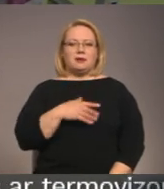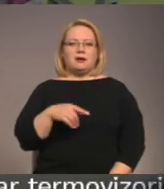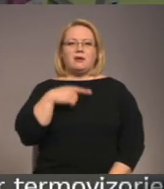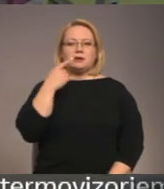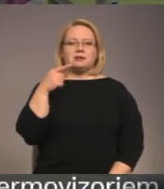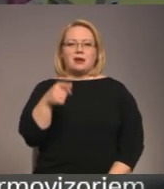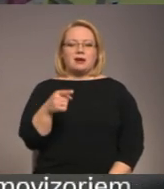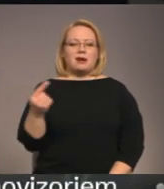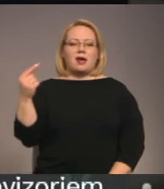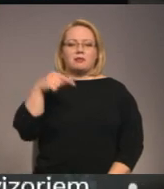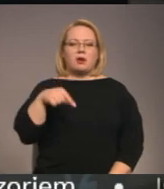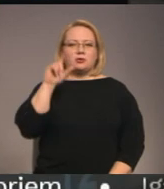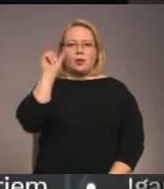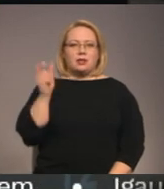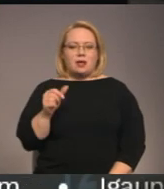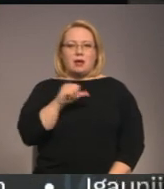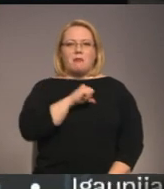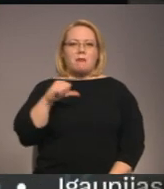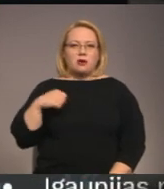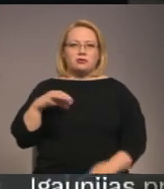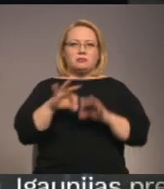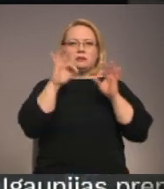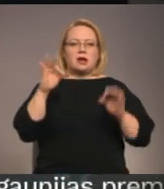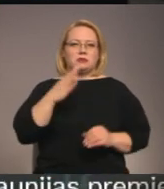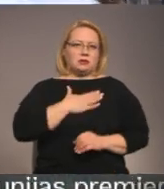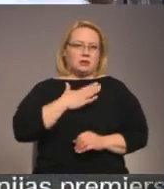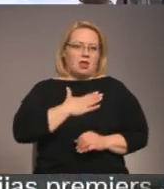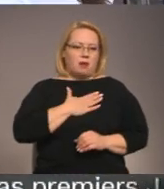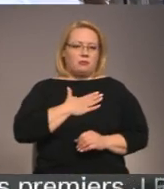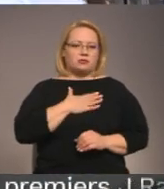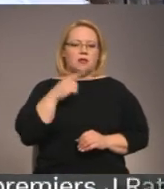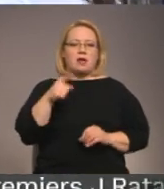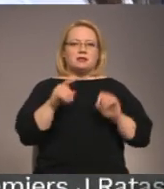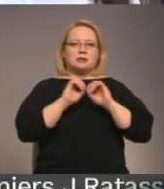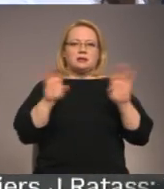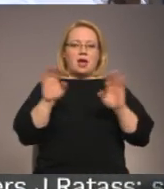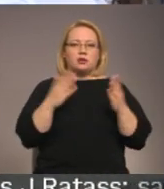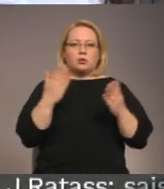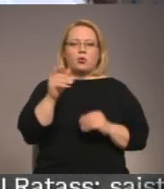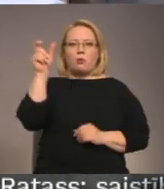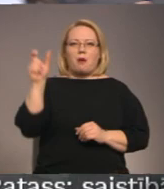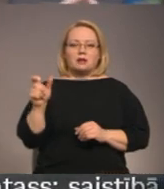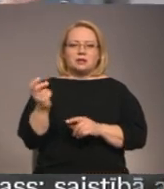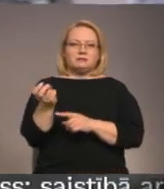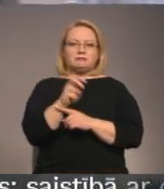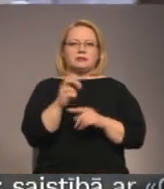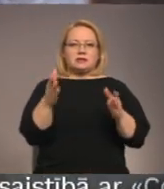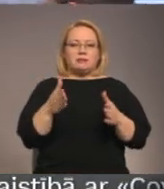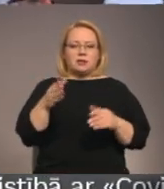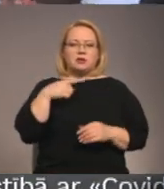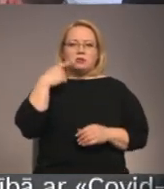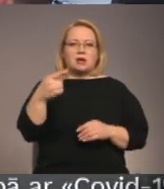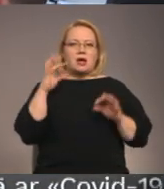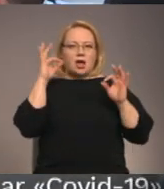Māsa atbrauca no Itālijas pašam tagad piemeties klepus. Tāda ir leģenda, ar kuru pacients ierodas slimnīcā un izsaka aizdomas